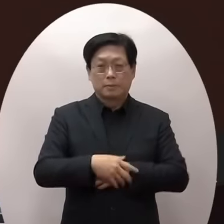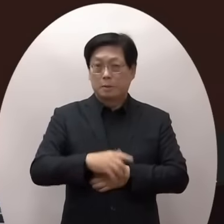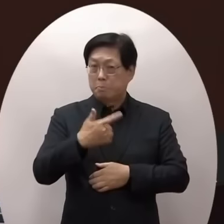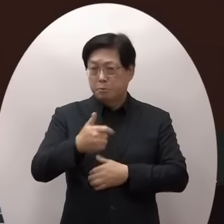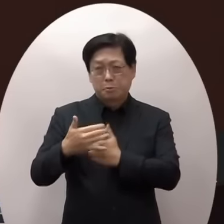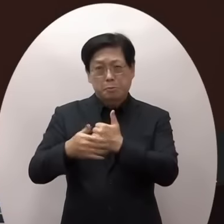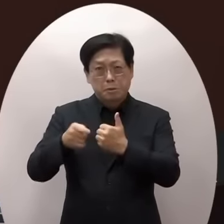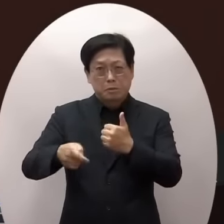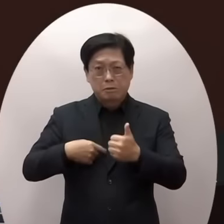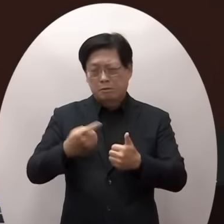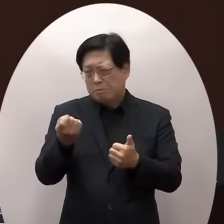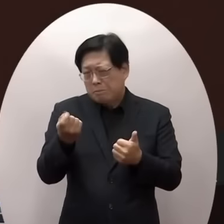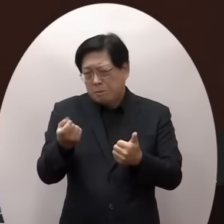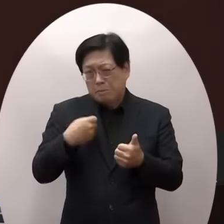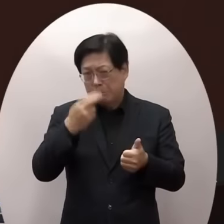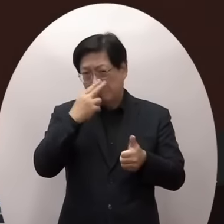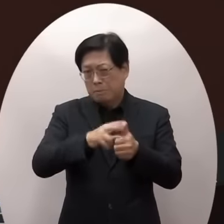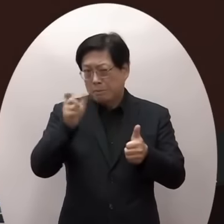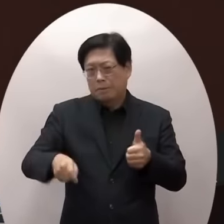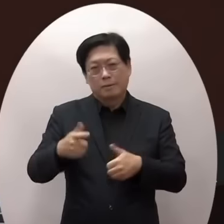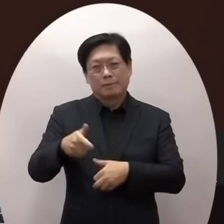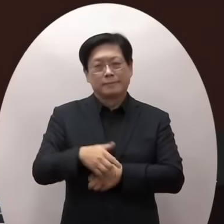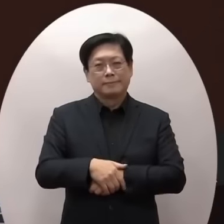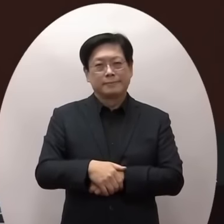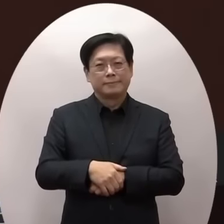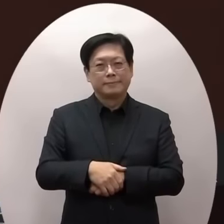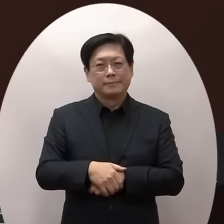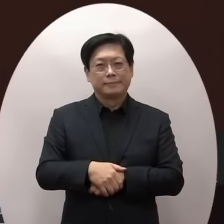去保障极少数被告的安全。